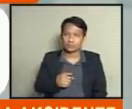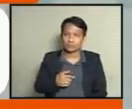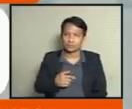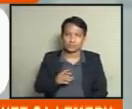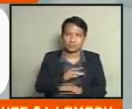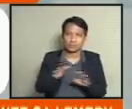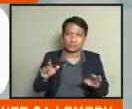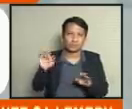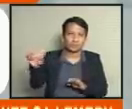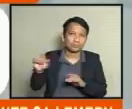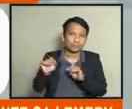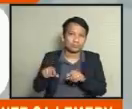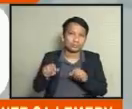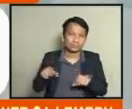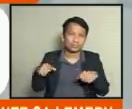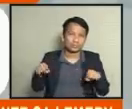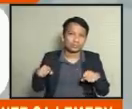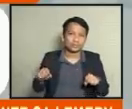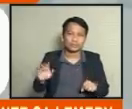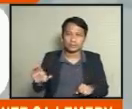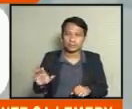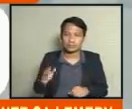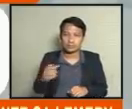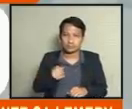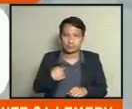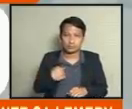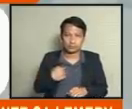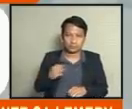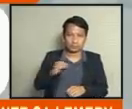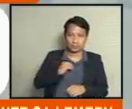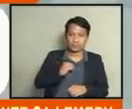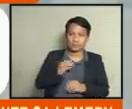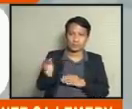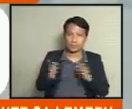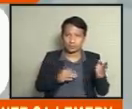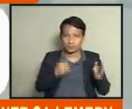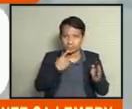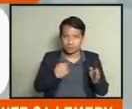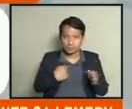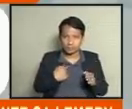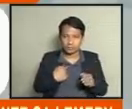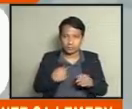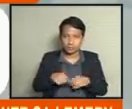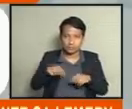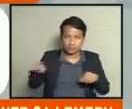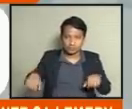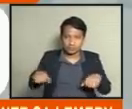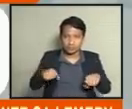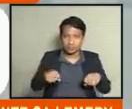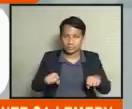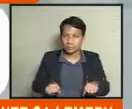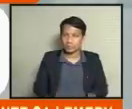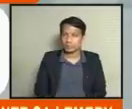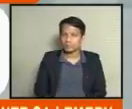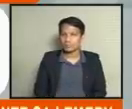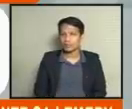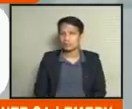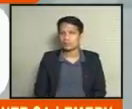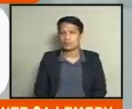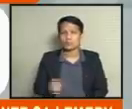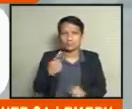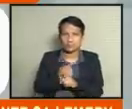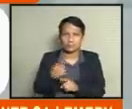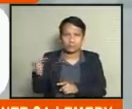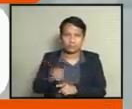na iwan sa kanya? Hindi po, bininta niya po yung motor niya. Yung sa akin, kasi ang plano talaga namin nun, lagyan ng sidecar para pang okay. Service ng so, mo. Sir, tama